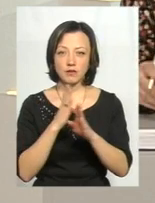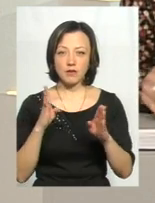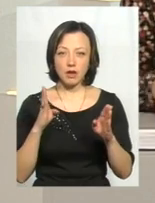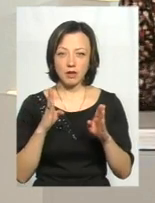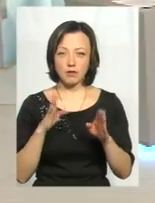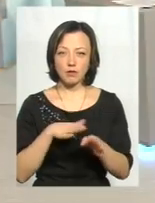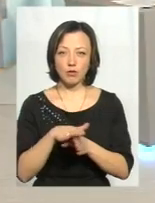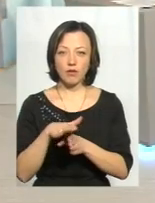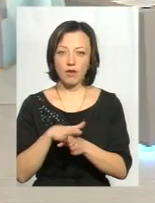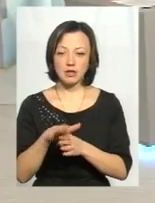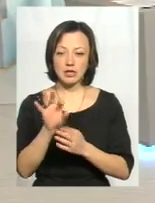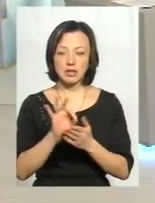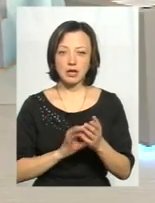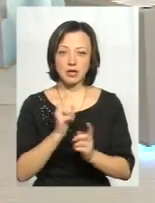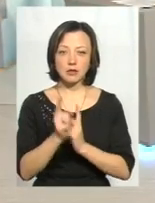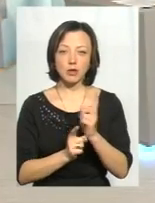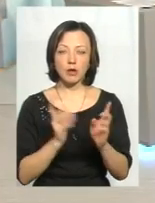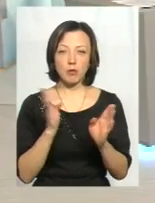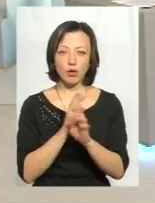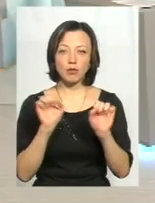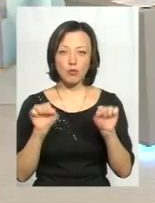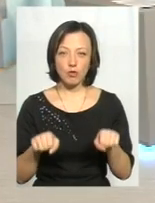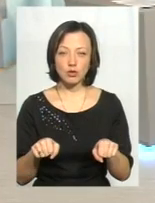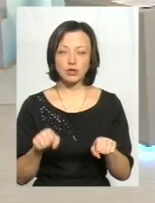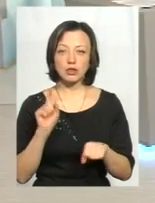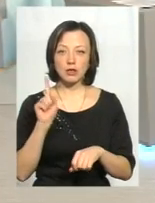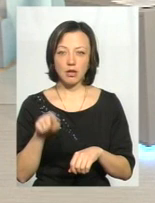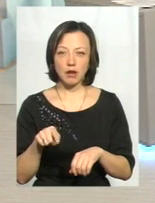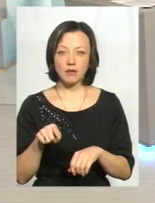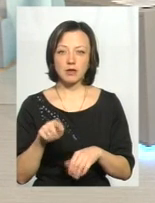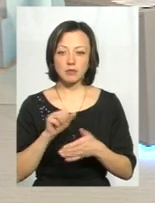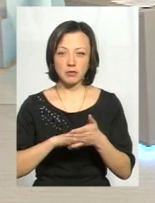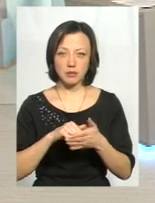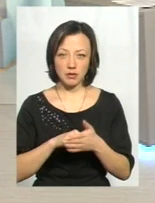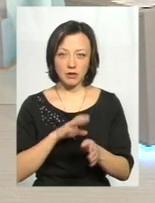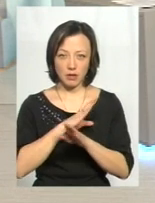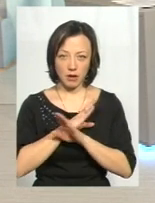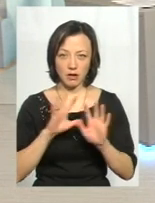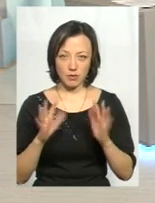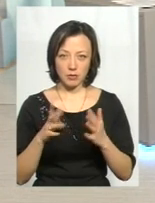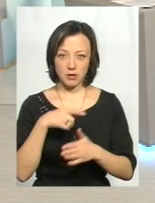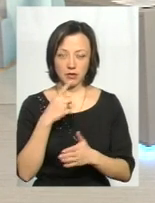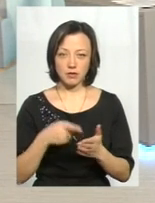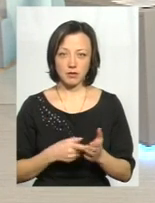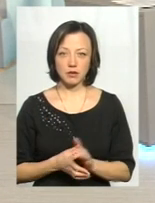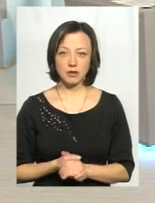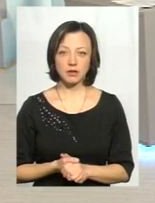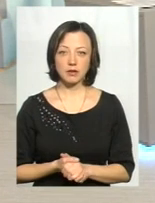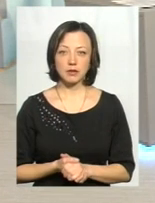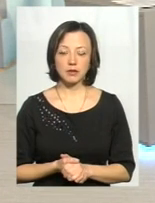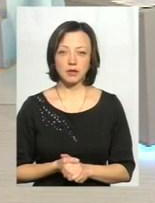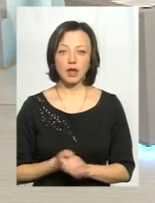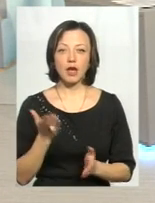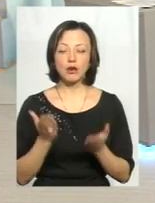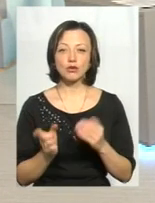атмосферні, які відбуваються, різка зміна погоди, може навіть привести до летальних випадків? Ну,